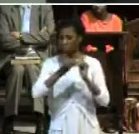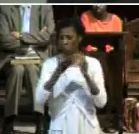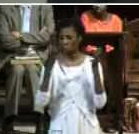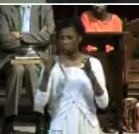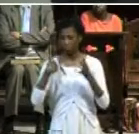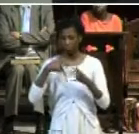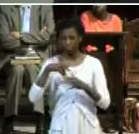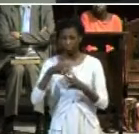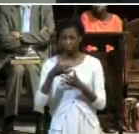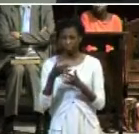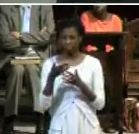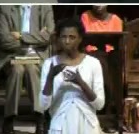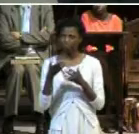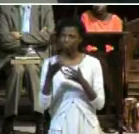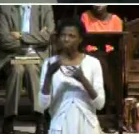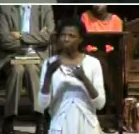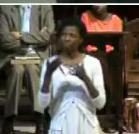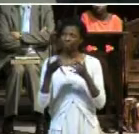montée